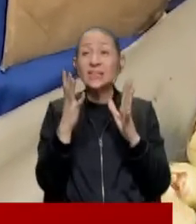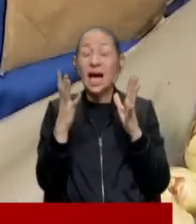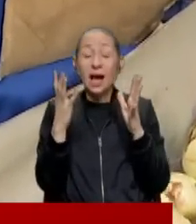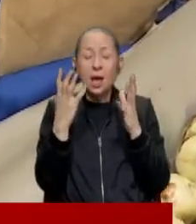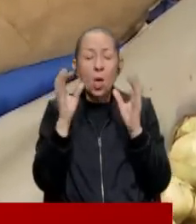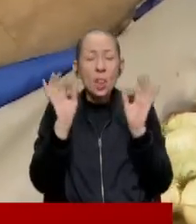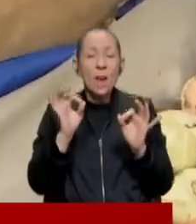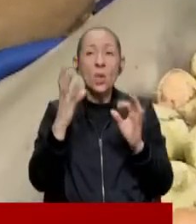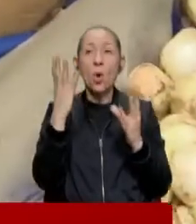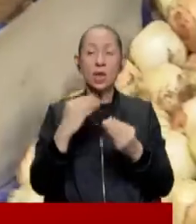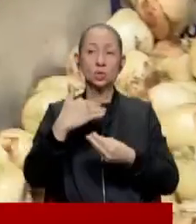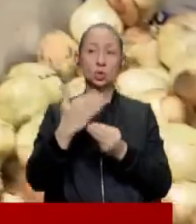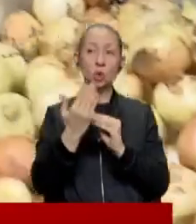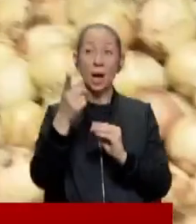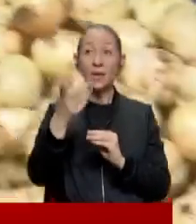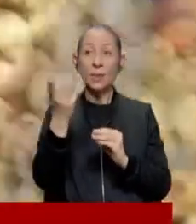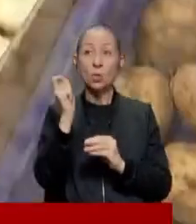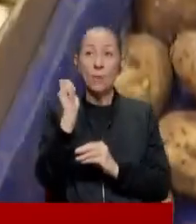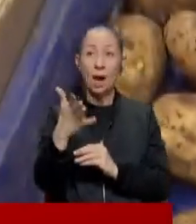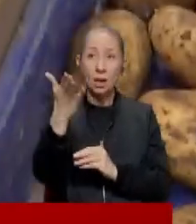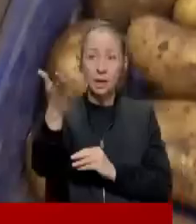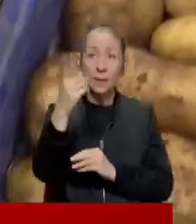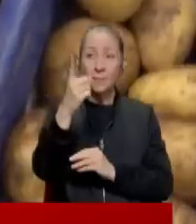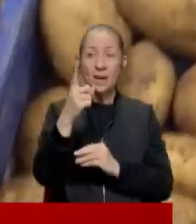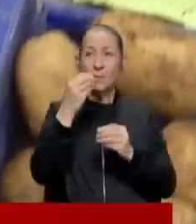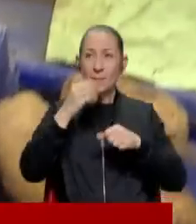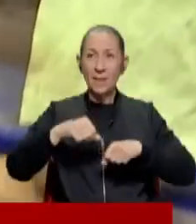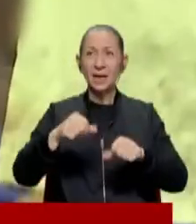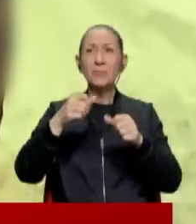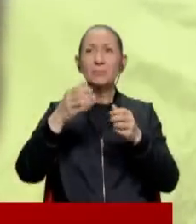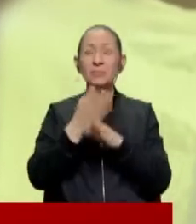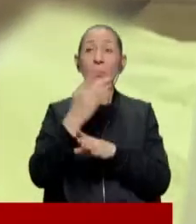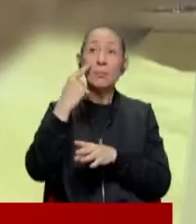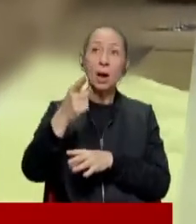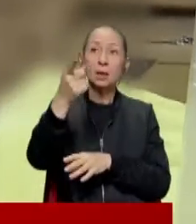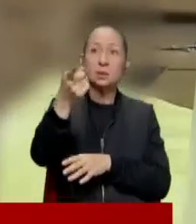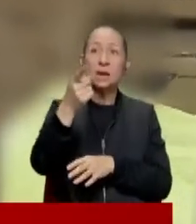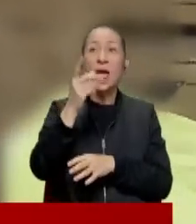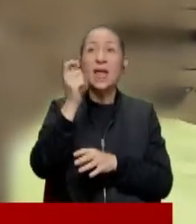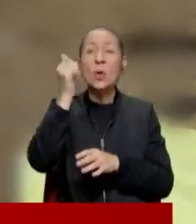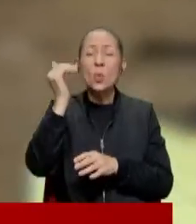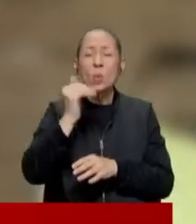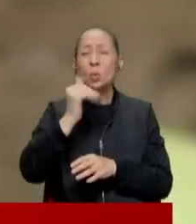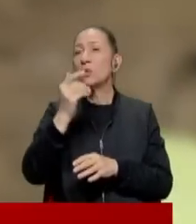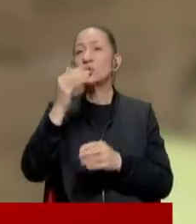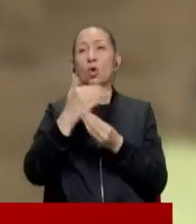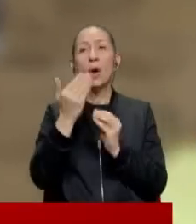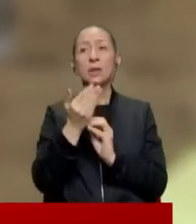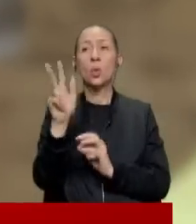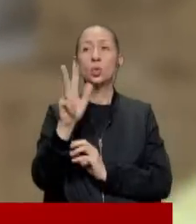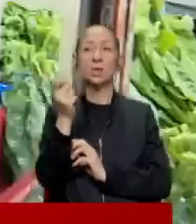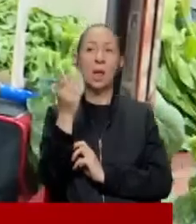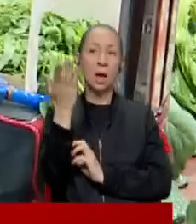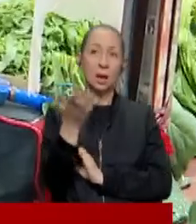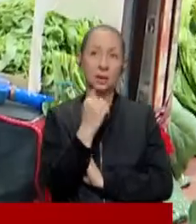ilgilendiren ürünlerden biri soğan ama Fiyatı çok yükseldi bir markete manava pazara baktığımız zaman en uygun soğanın fiyatı 30